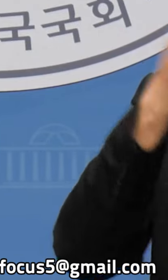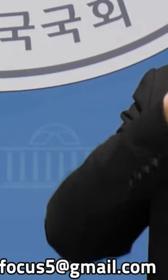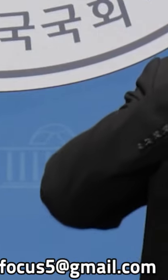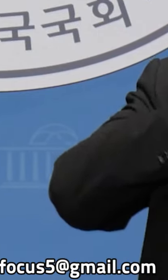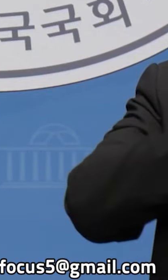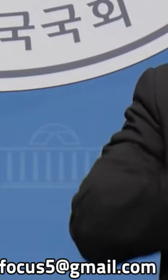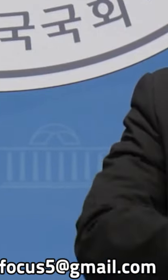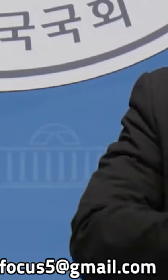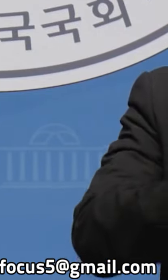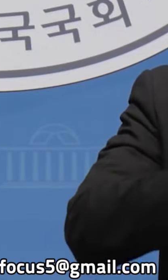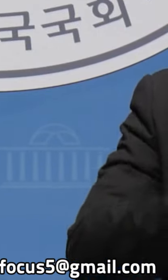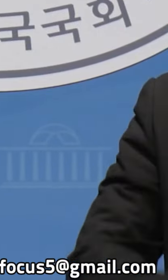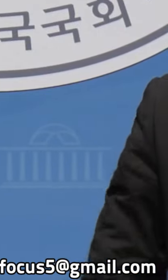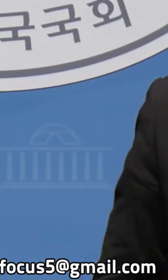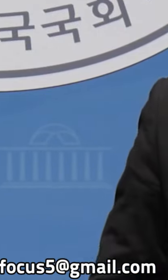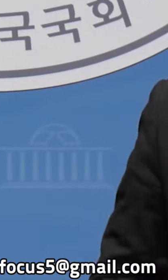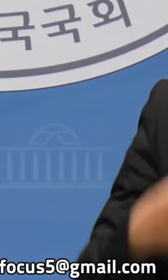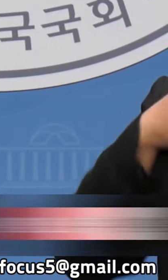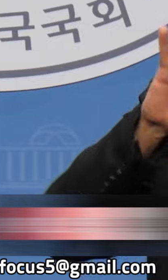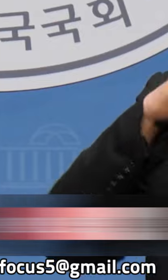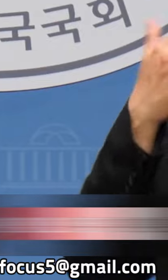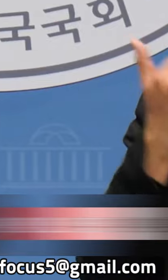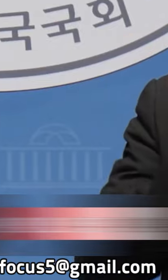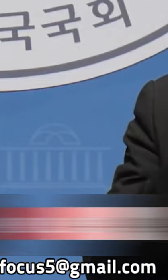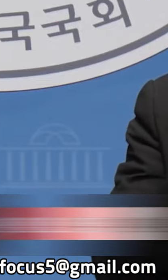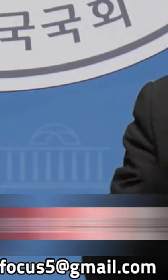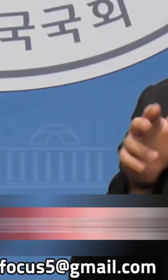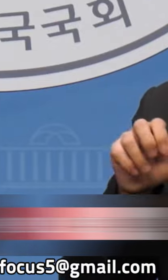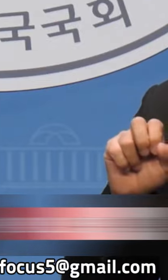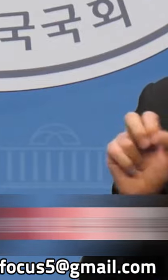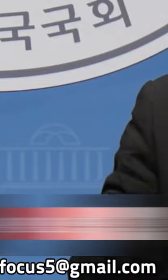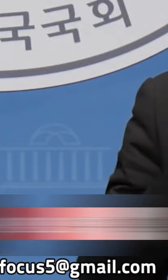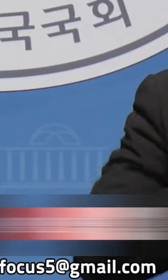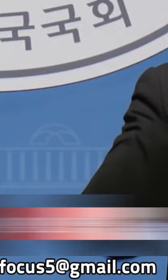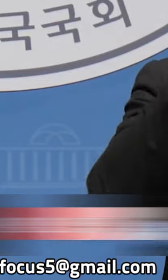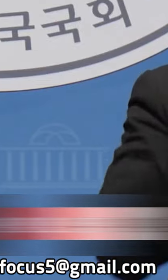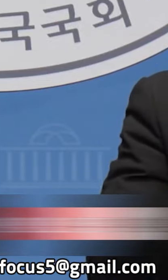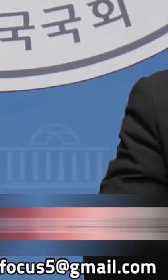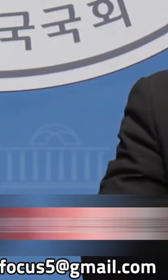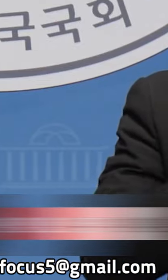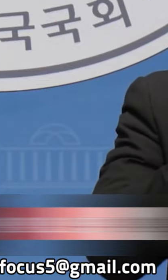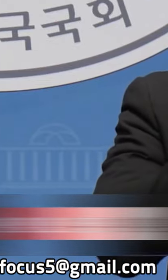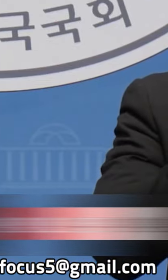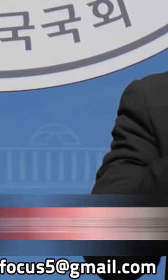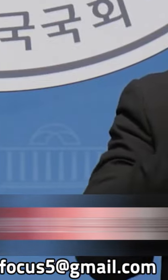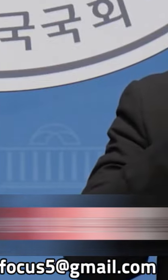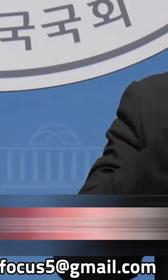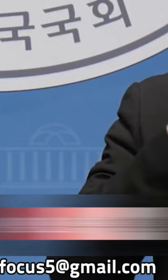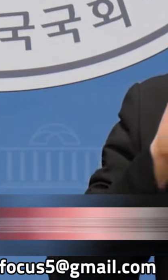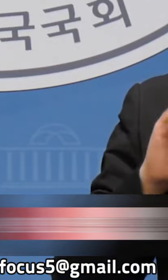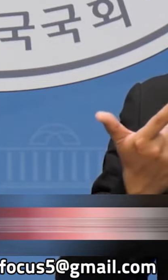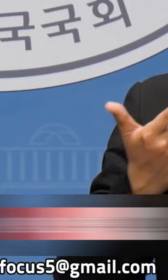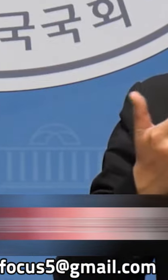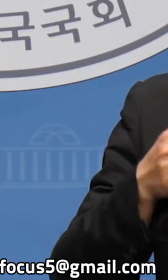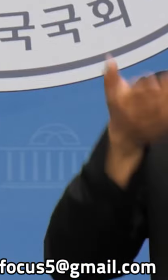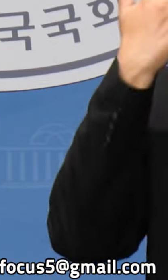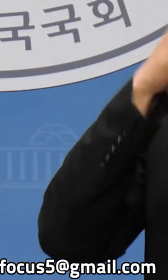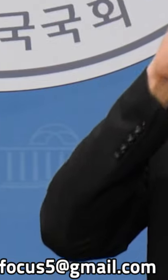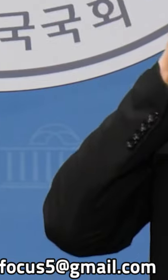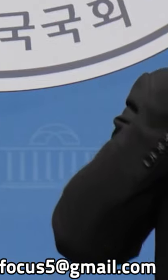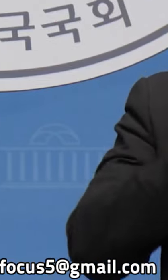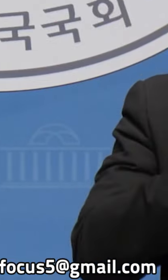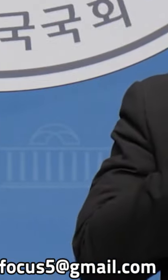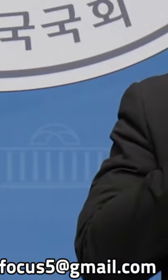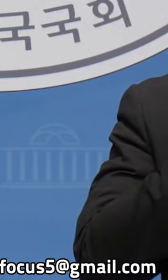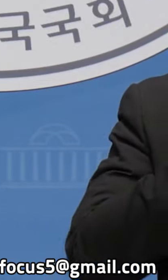2대 국회가 시작하는 즉시 해 권법을 비롯하여 윤석 대통령이 거부한 모든 법안을